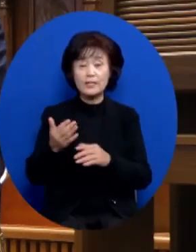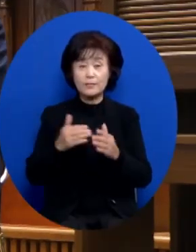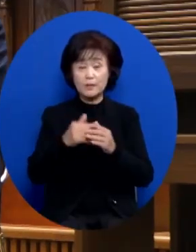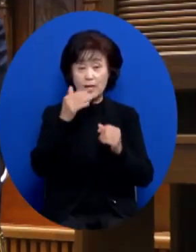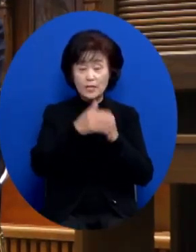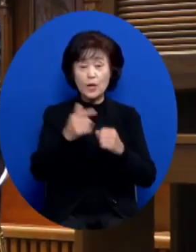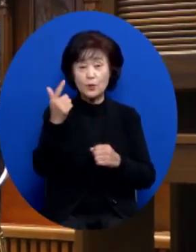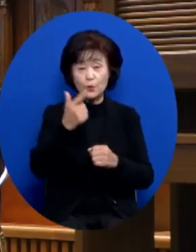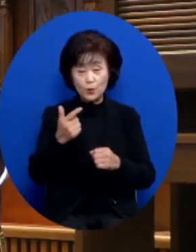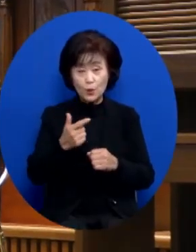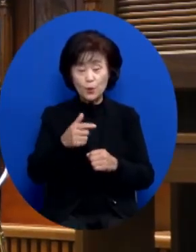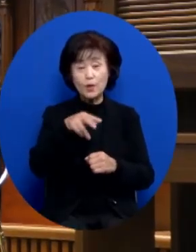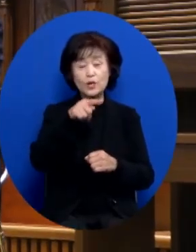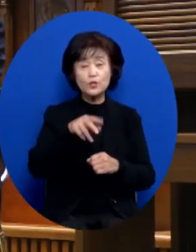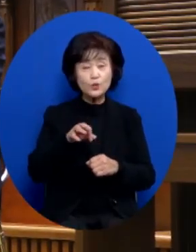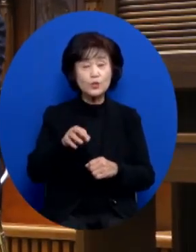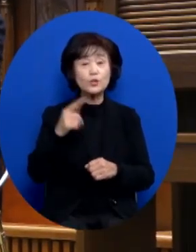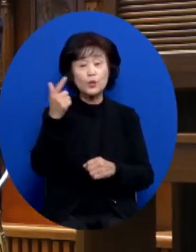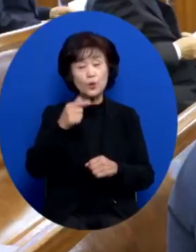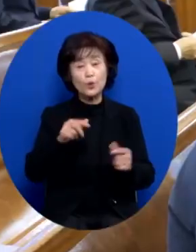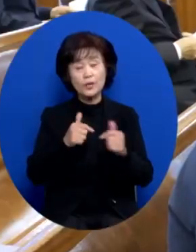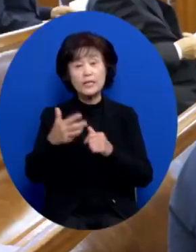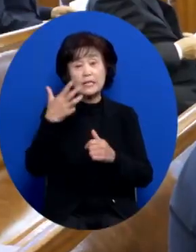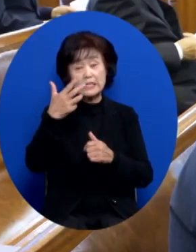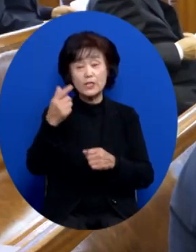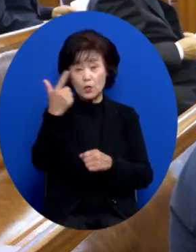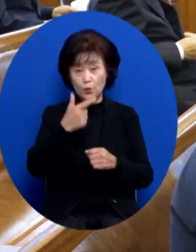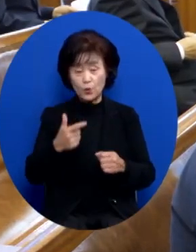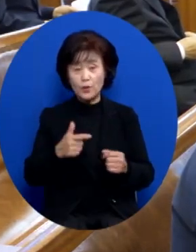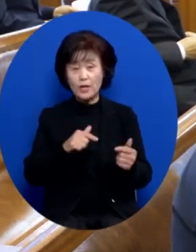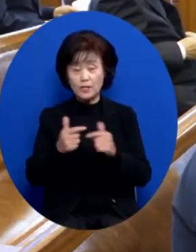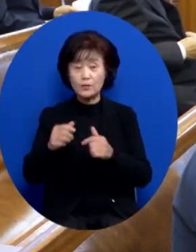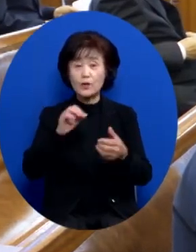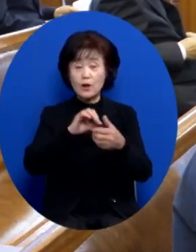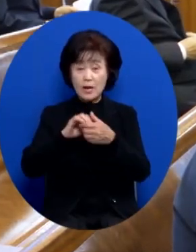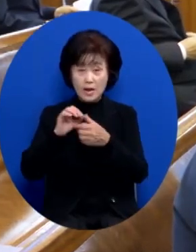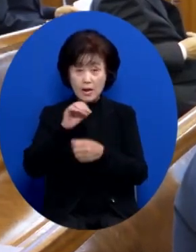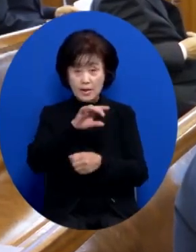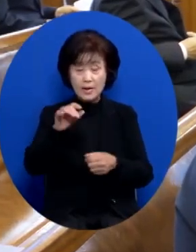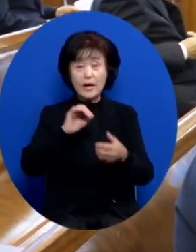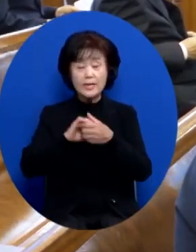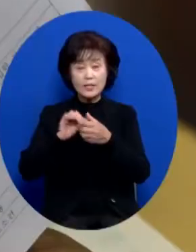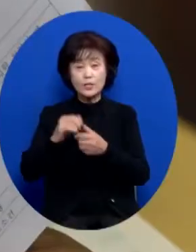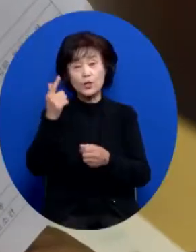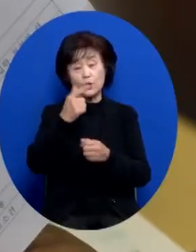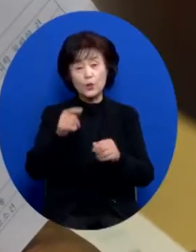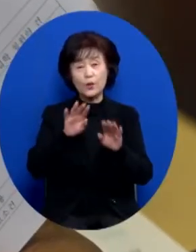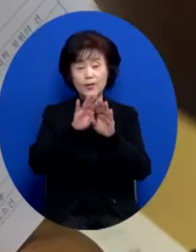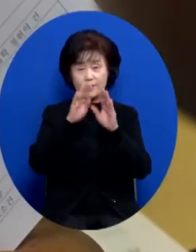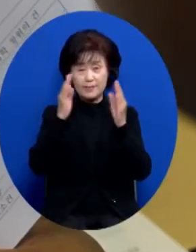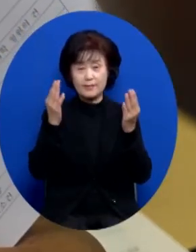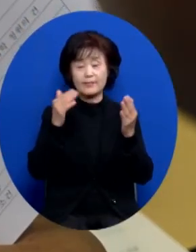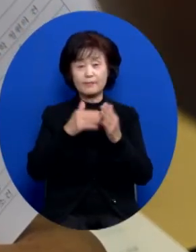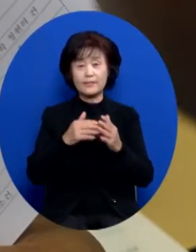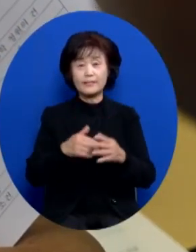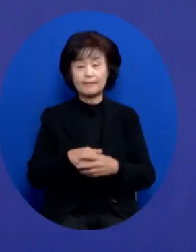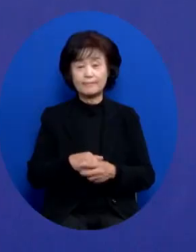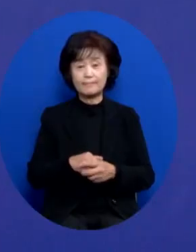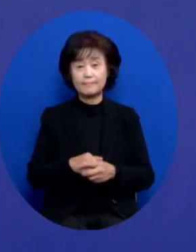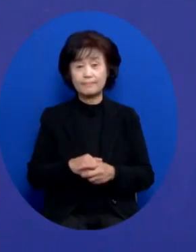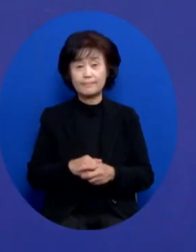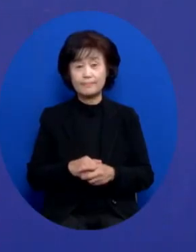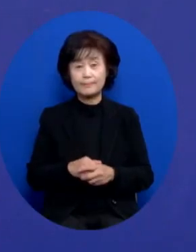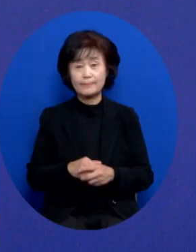대구노회, 대구수성노회 등 8개 노회도 각 교회에서 정기회를 소집하고 각종 회물을 처리했습니다.